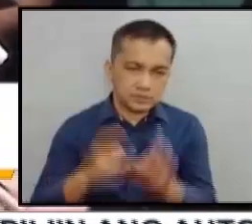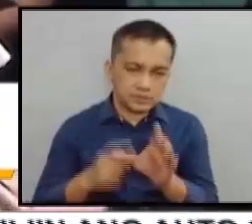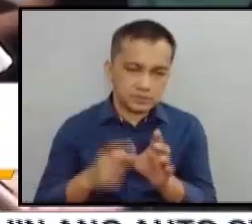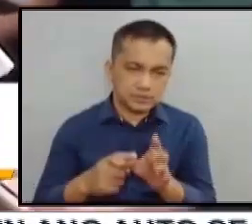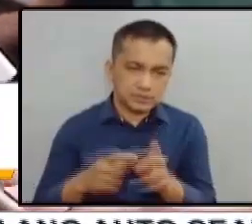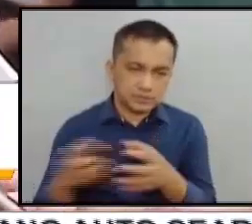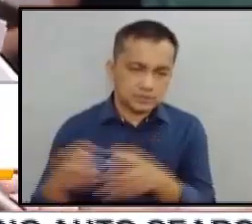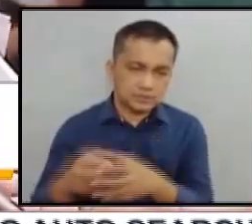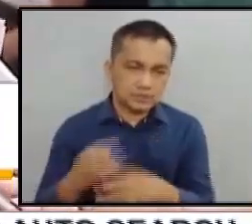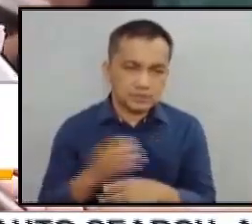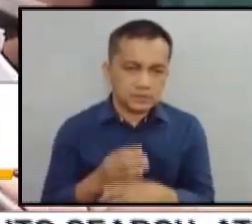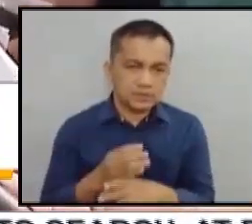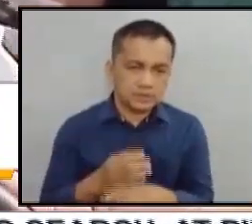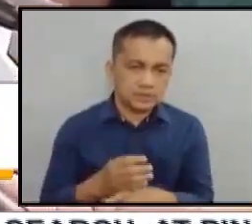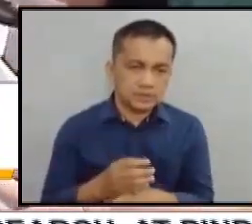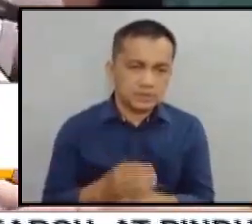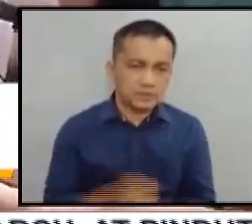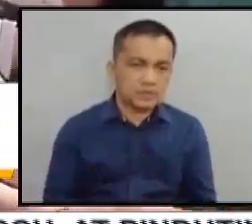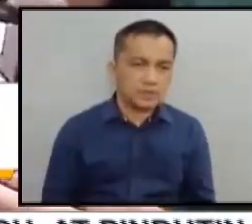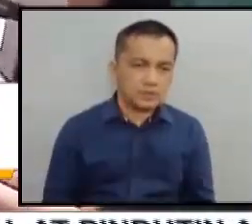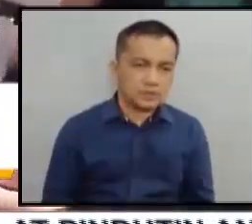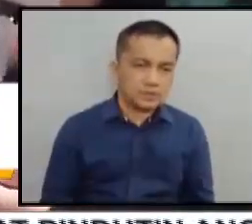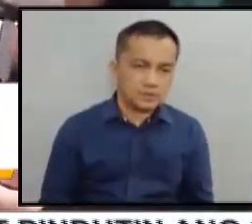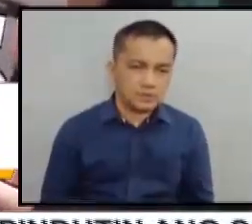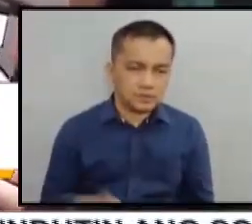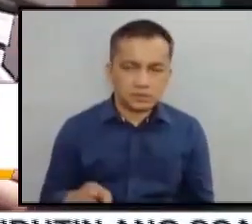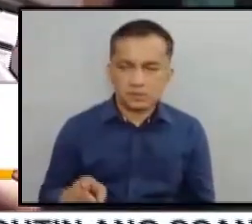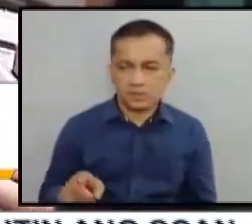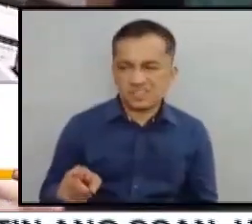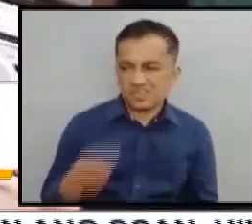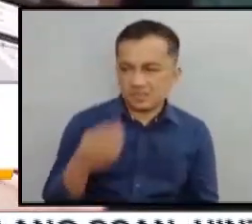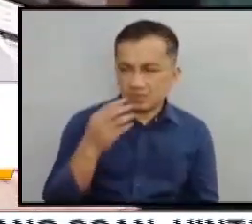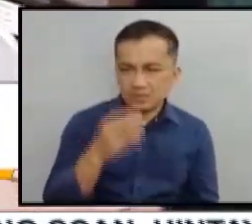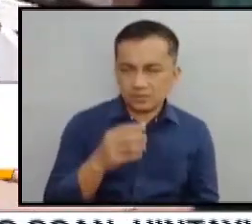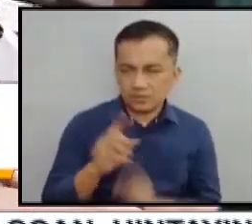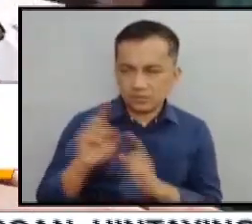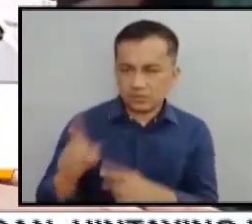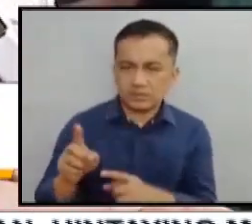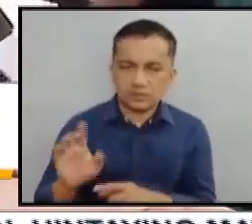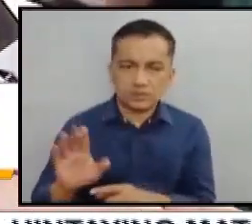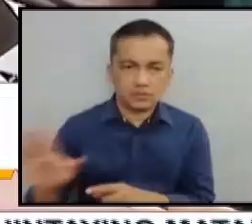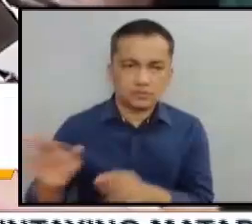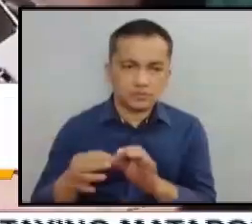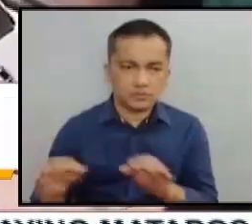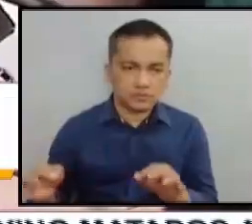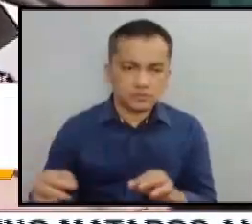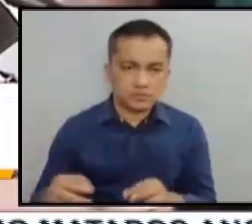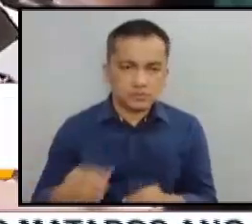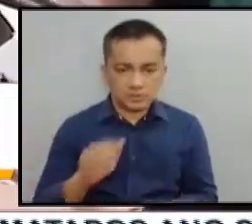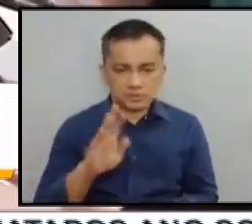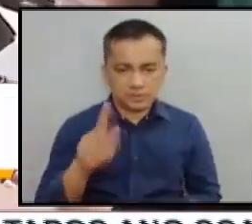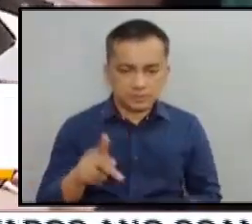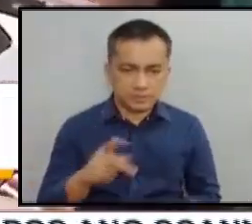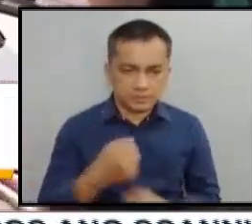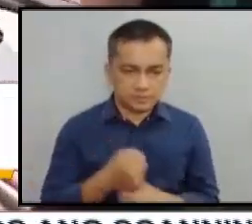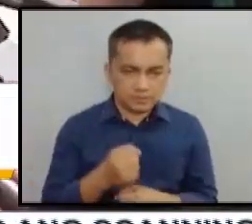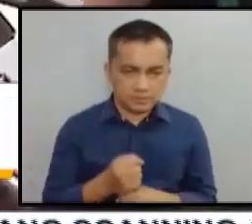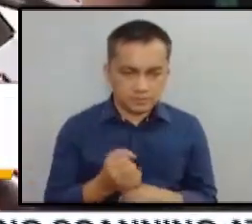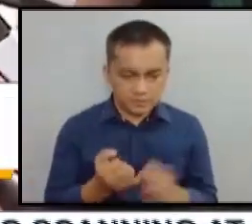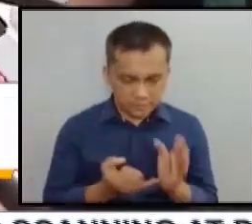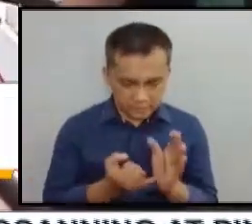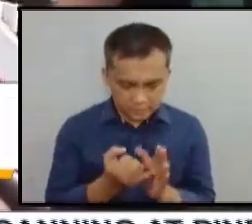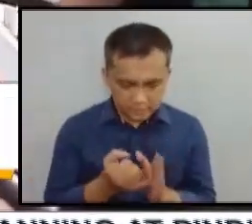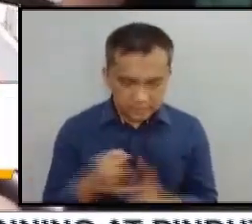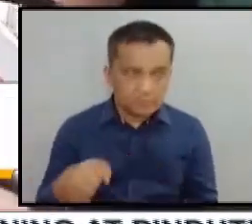in mouthing their own narratives. It is a mandate of the AFP to ensure the integrity of the territory of